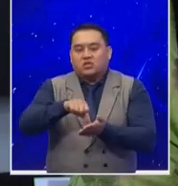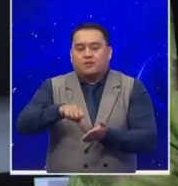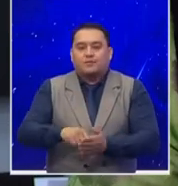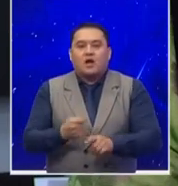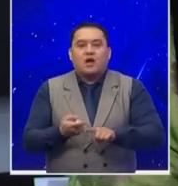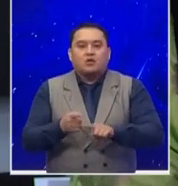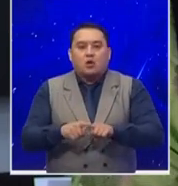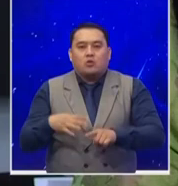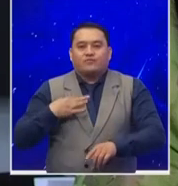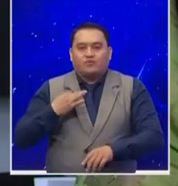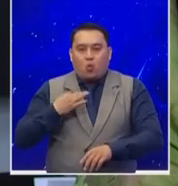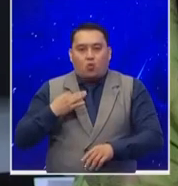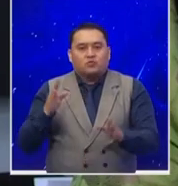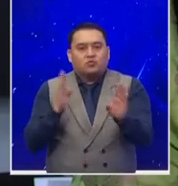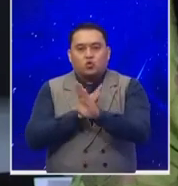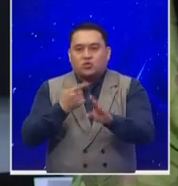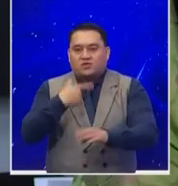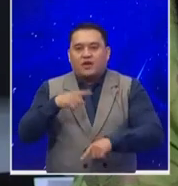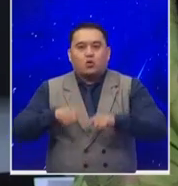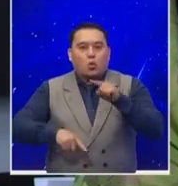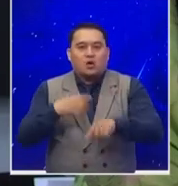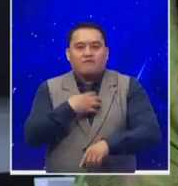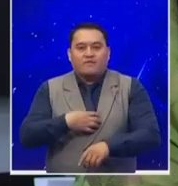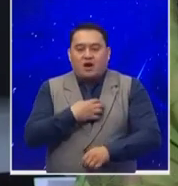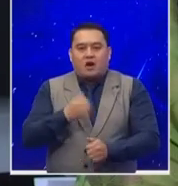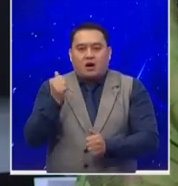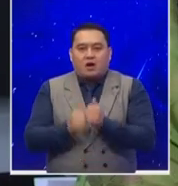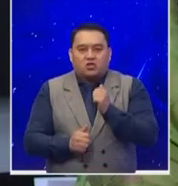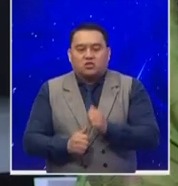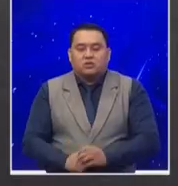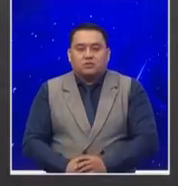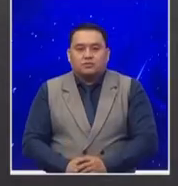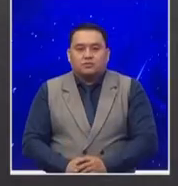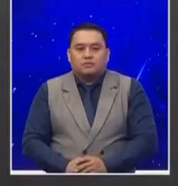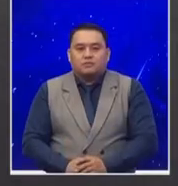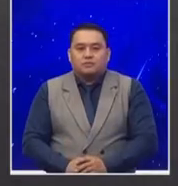голосовании. Не будьте равнодушны к судьбе своей родины. Важен каждый голос.